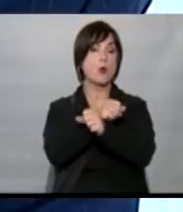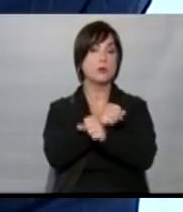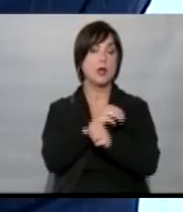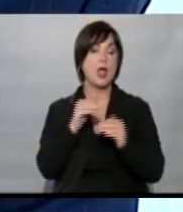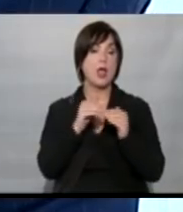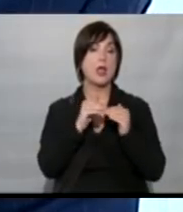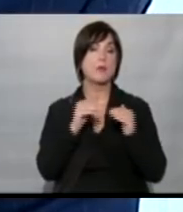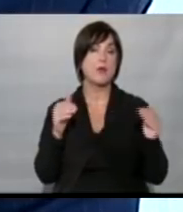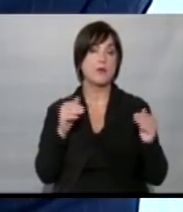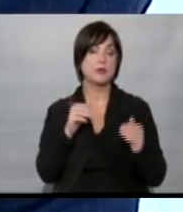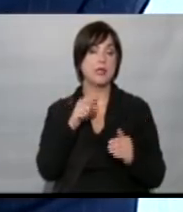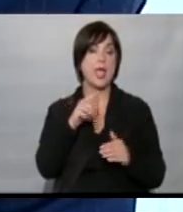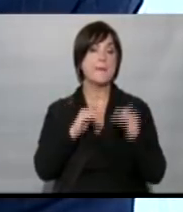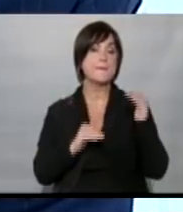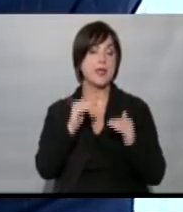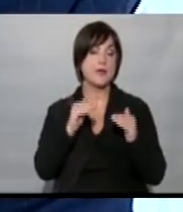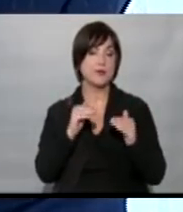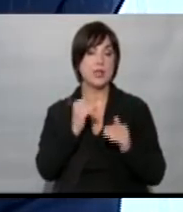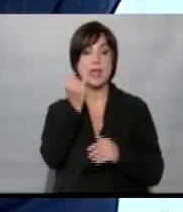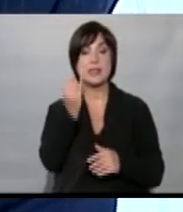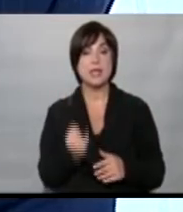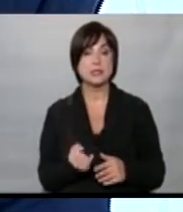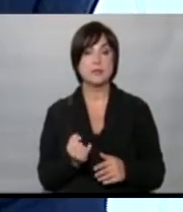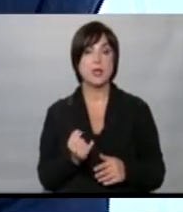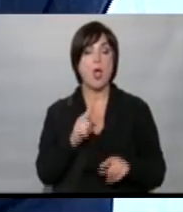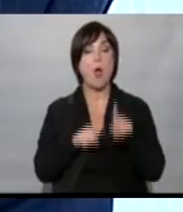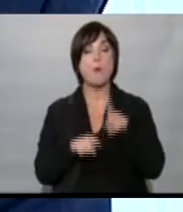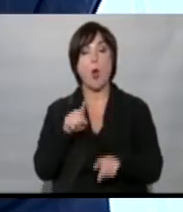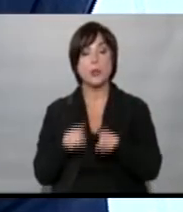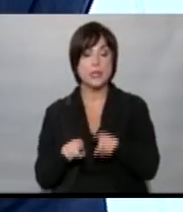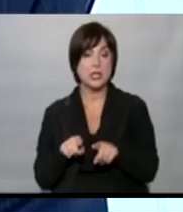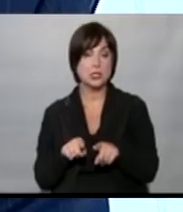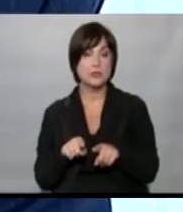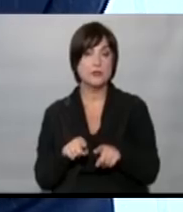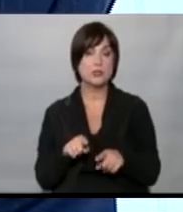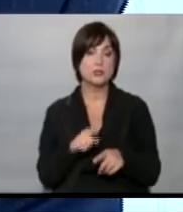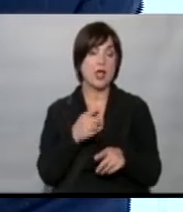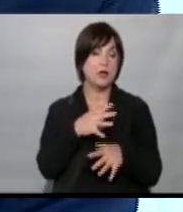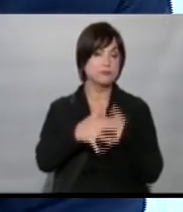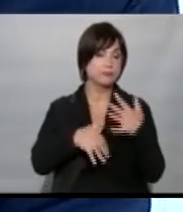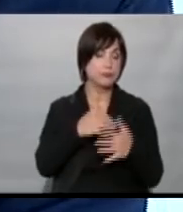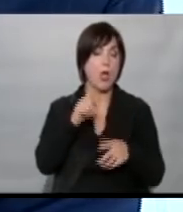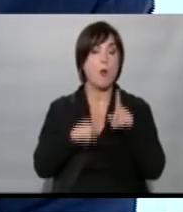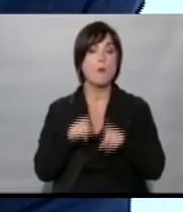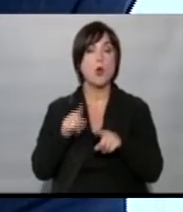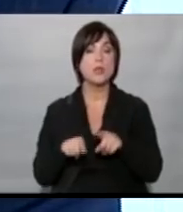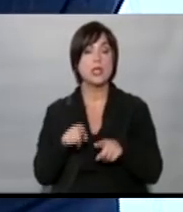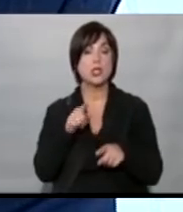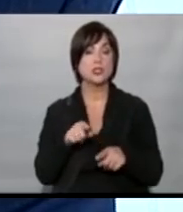Реално бойкотот е механизам на послабиот, понекогаш и деструктивниот, понекогаш